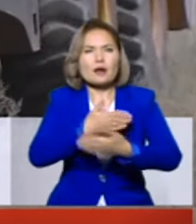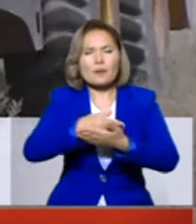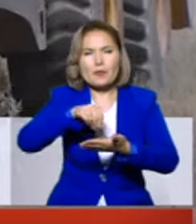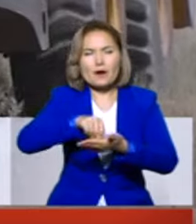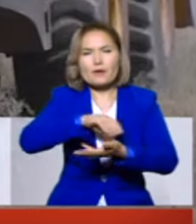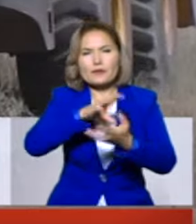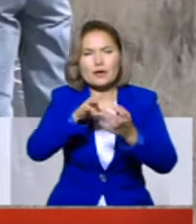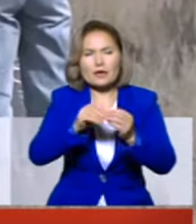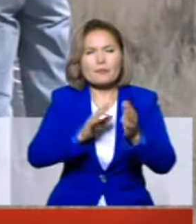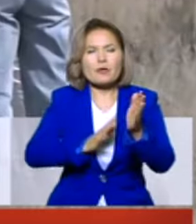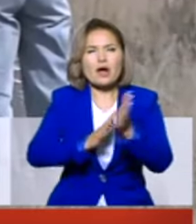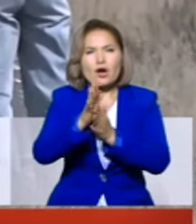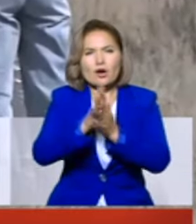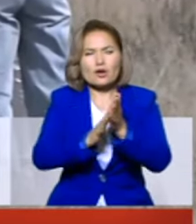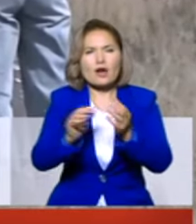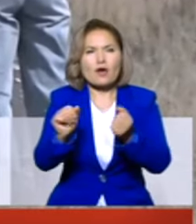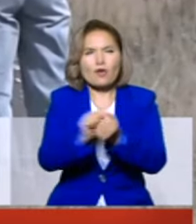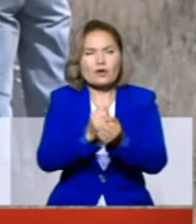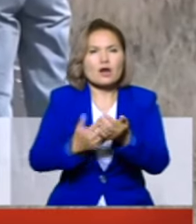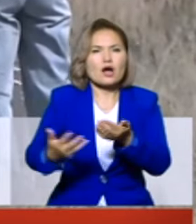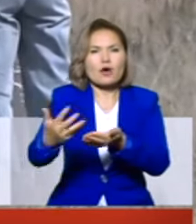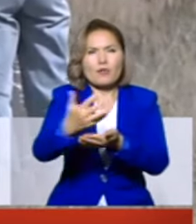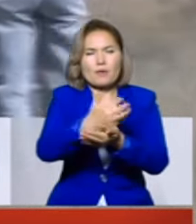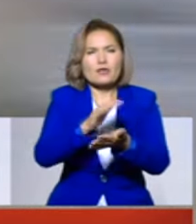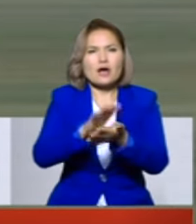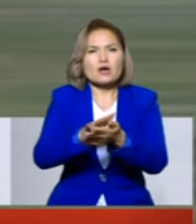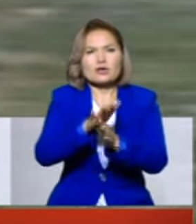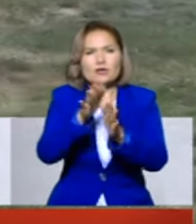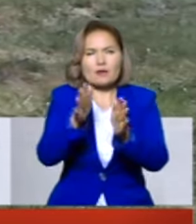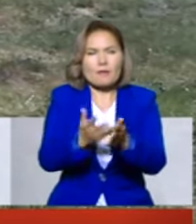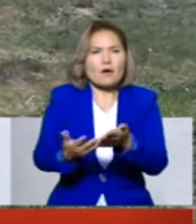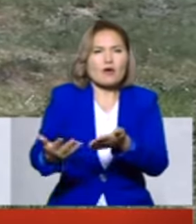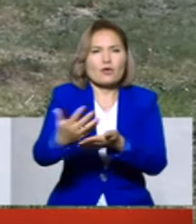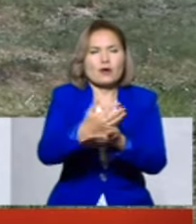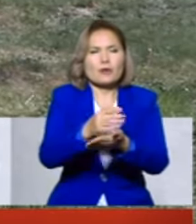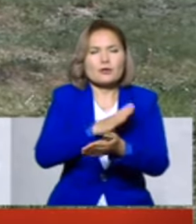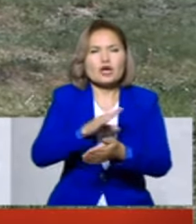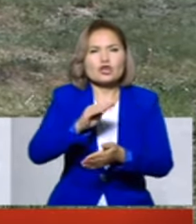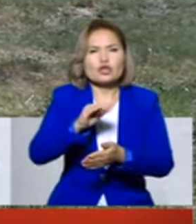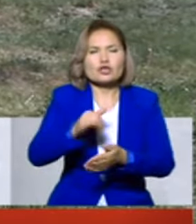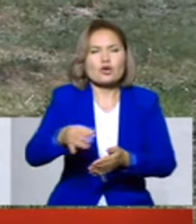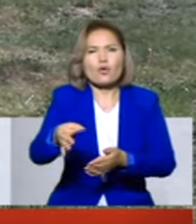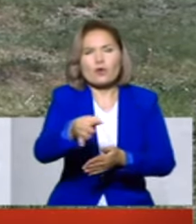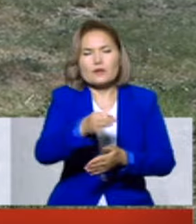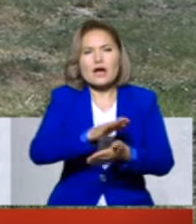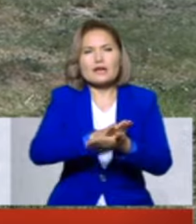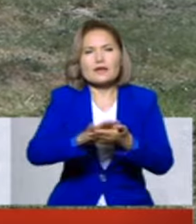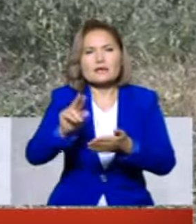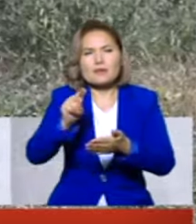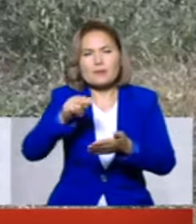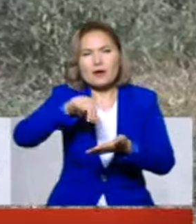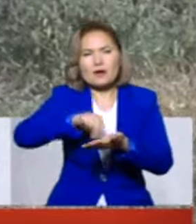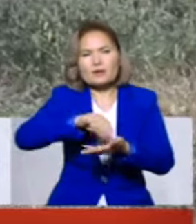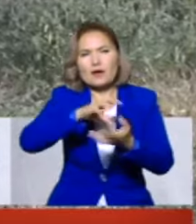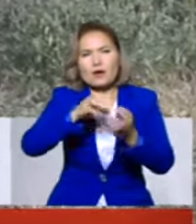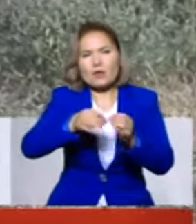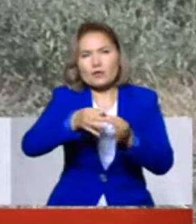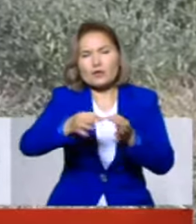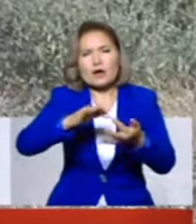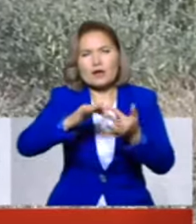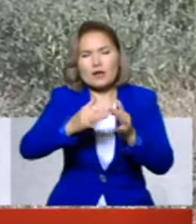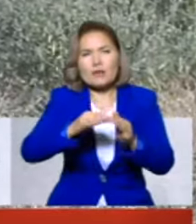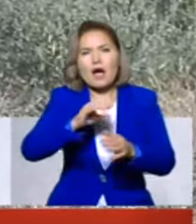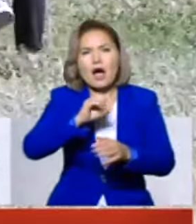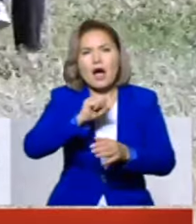аумақтағы қураған шөптерді орып, шашылып жатқан қоқысты жинады. Жетісу облысында таза бейсенбі акциясы Ескелді ауданының Шымыр ауылында жалғасты.